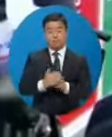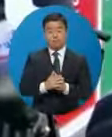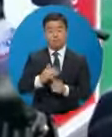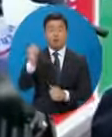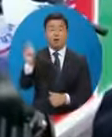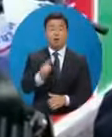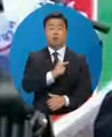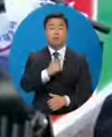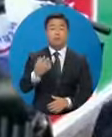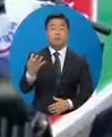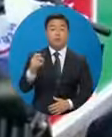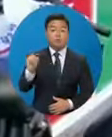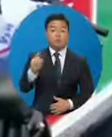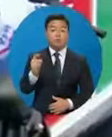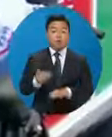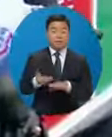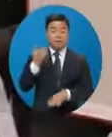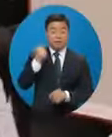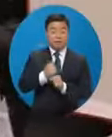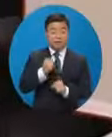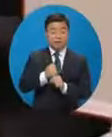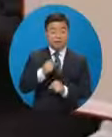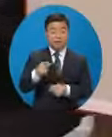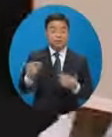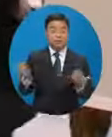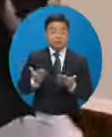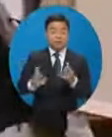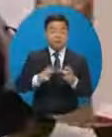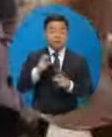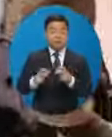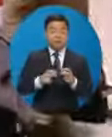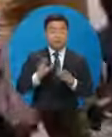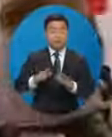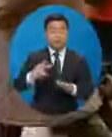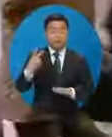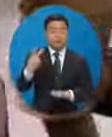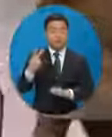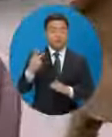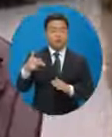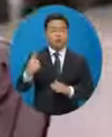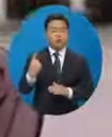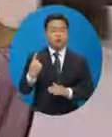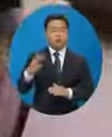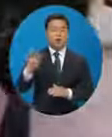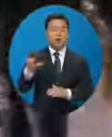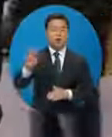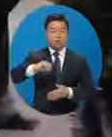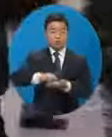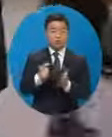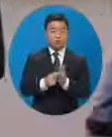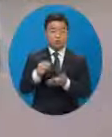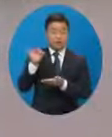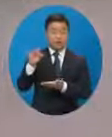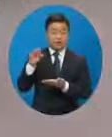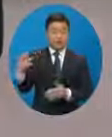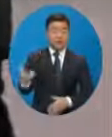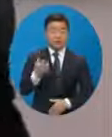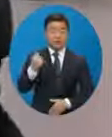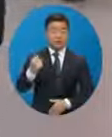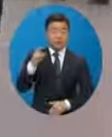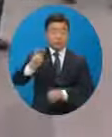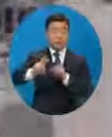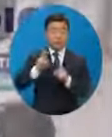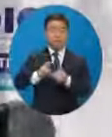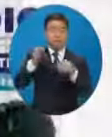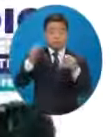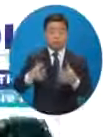개의 영화를 쏟아내는 나이지리아의 영화 산업은 약 2조 400억 원 이상의 가치를 지니며 지난 20년간 200만 개의